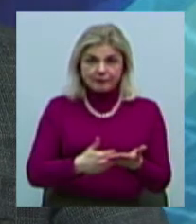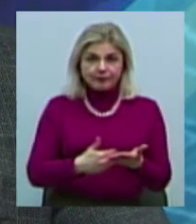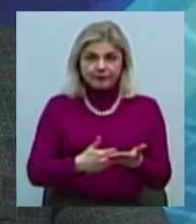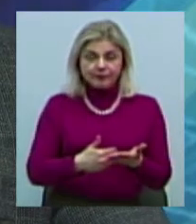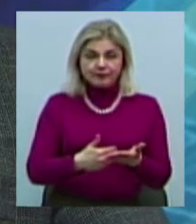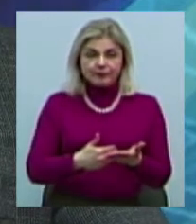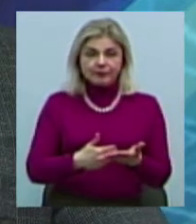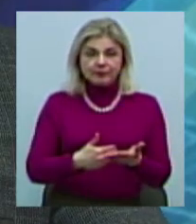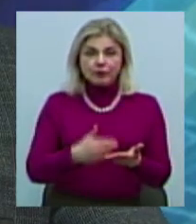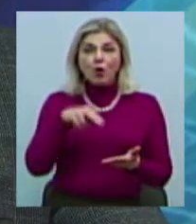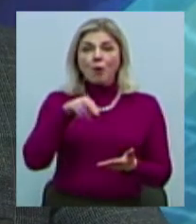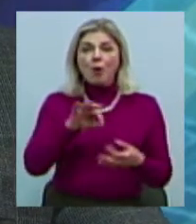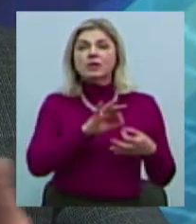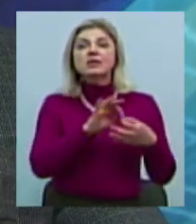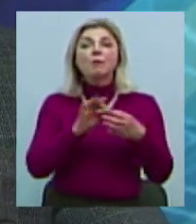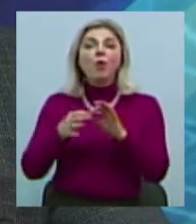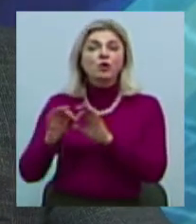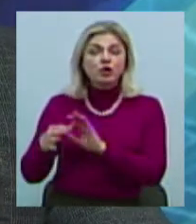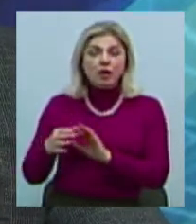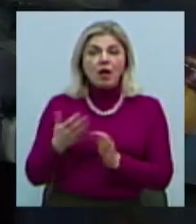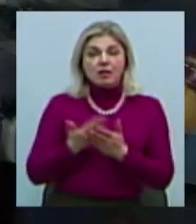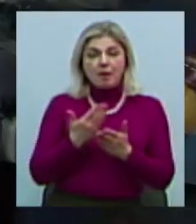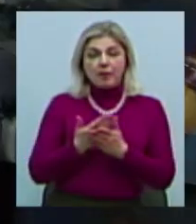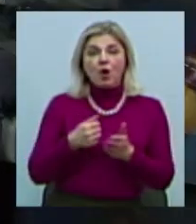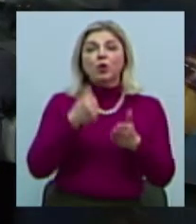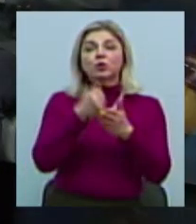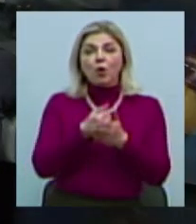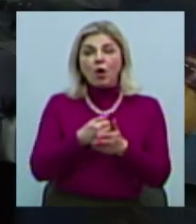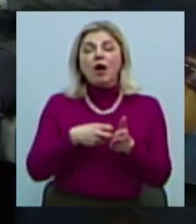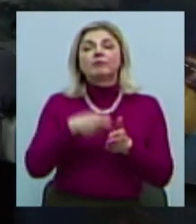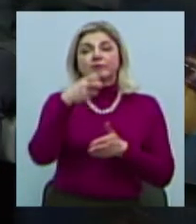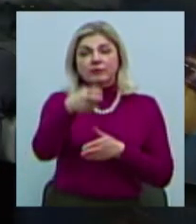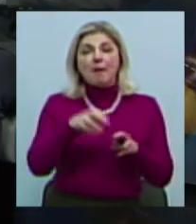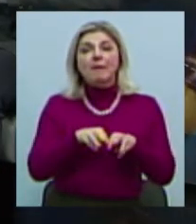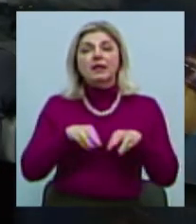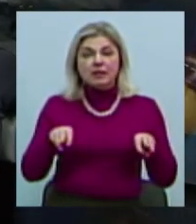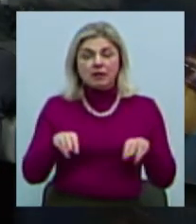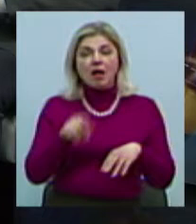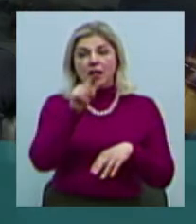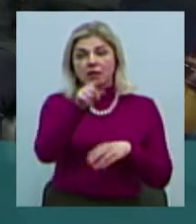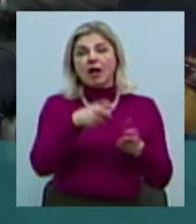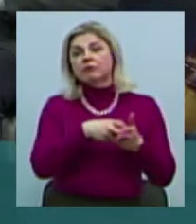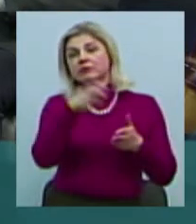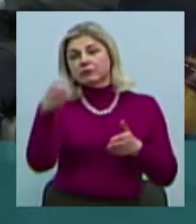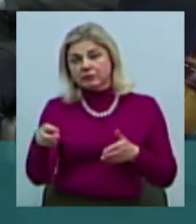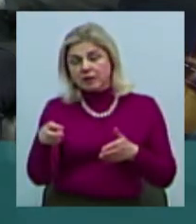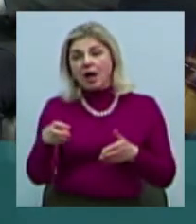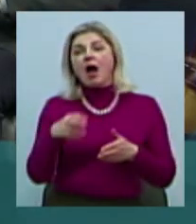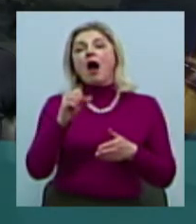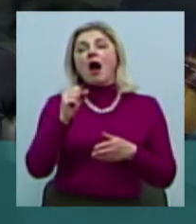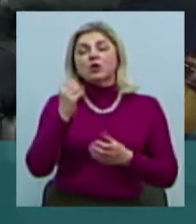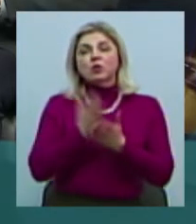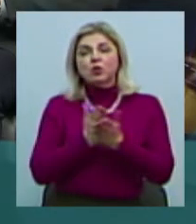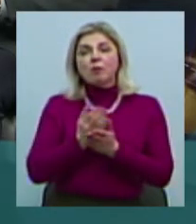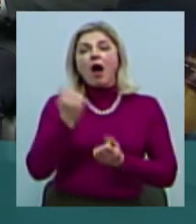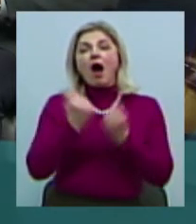ну, то есть оно по цепочке йде, да? Дошло, допустим, там, письмо до міністра Міляна, там, он скинув там, на Укравтодор, Укравтодор там, на службу автодорог,